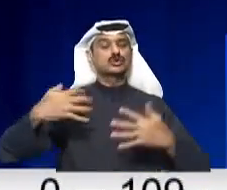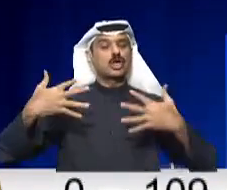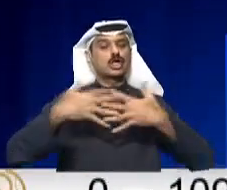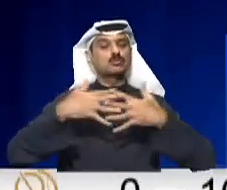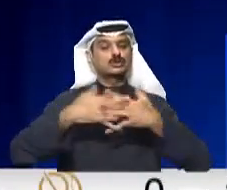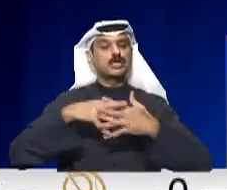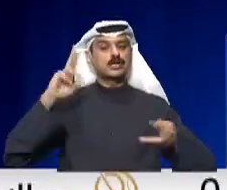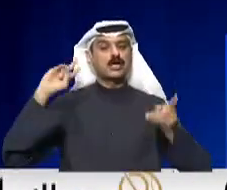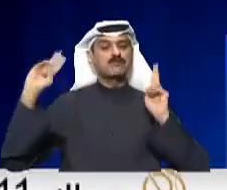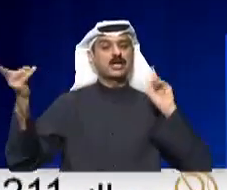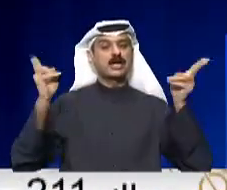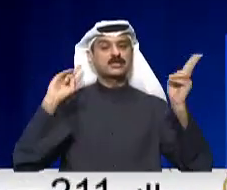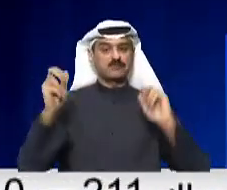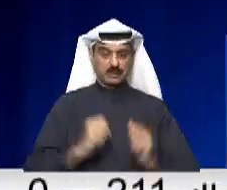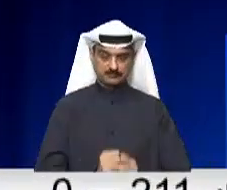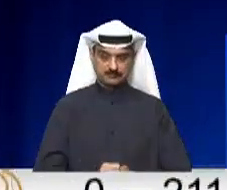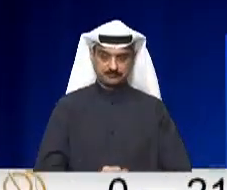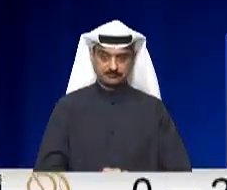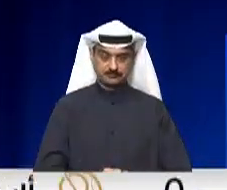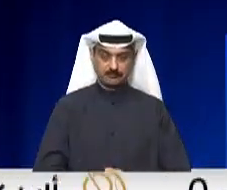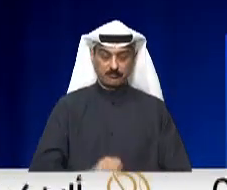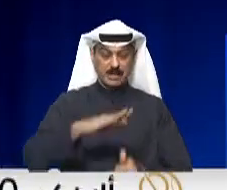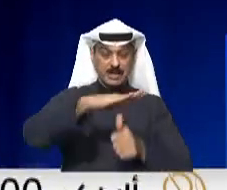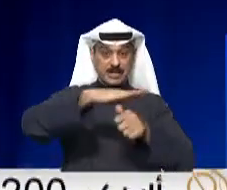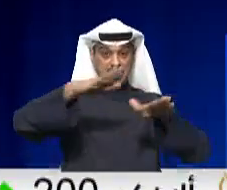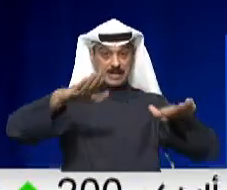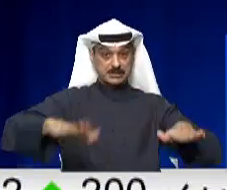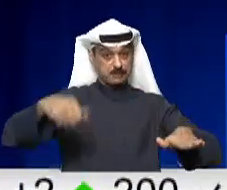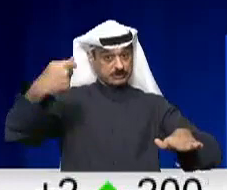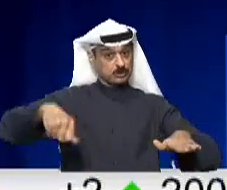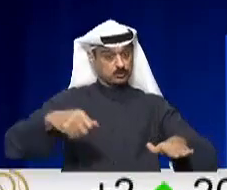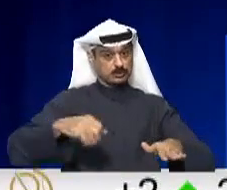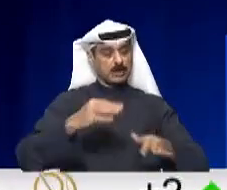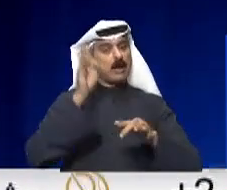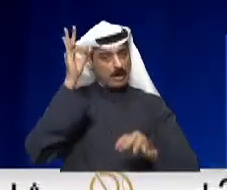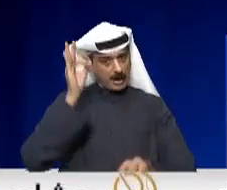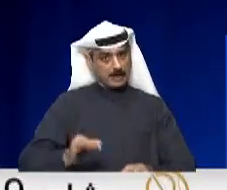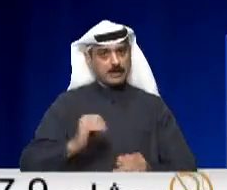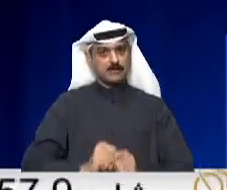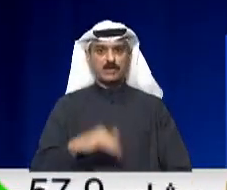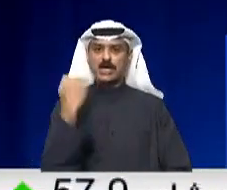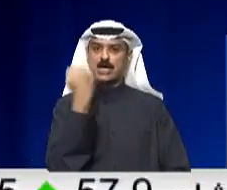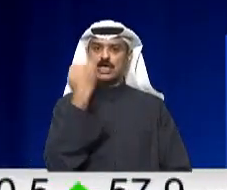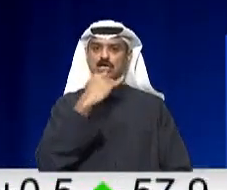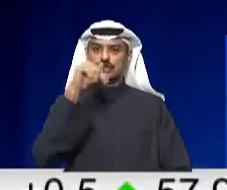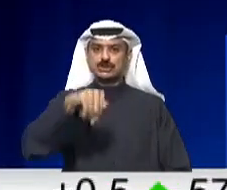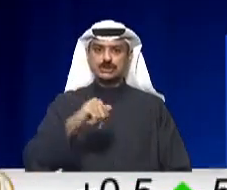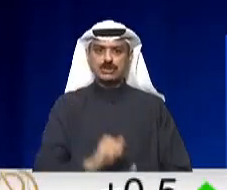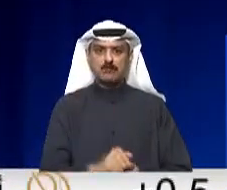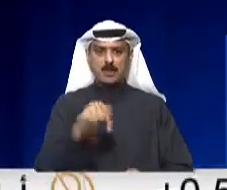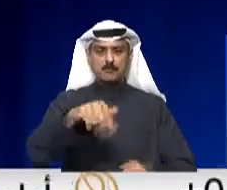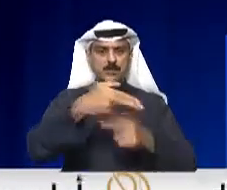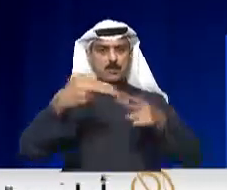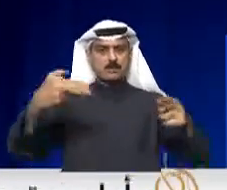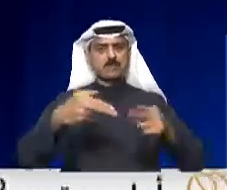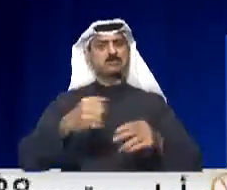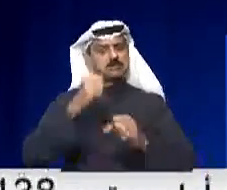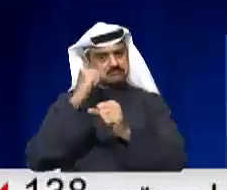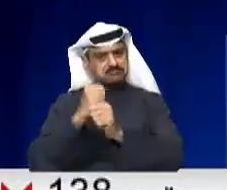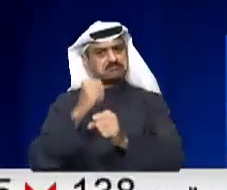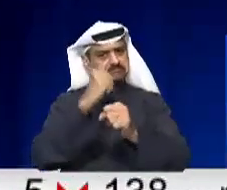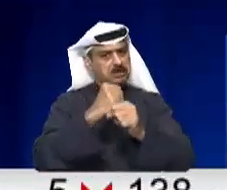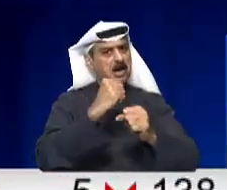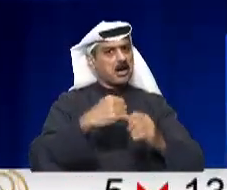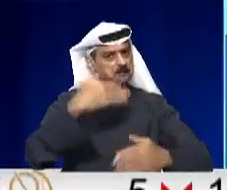الوطنية. وأكد سمو رئيس مجلس الوزراء أن جهود الكوادر الوطنية والطاقات الشبابية أسهمت في تهيئة